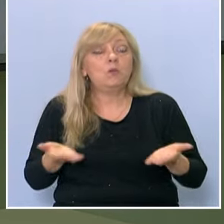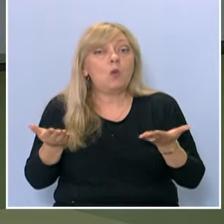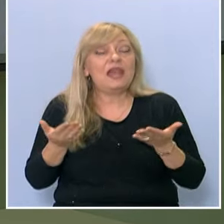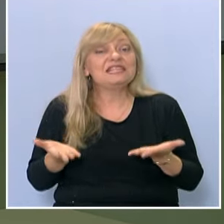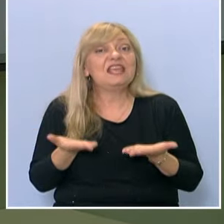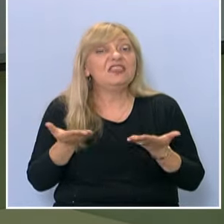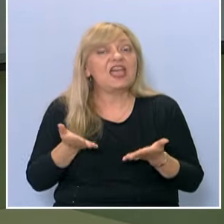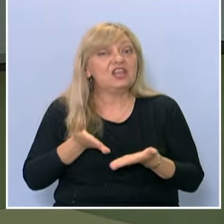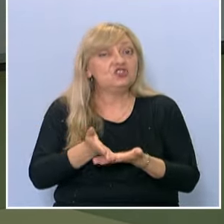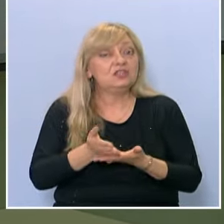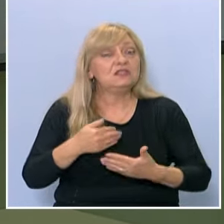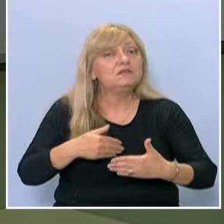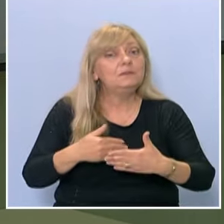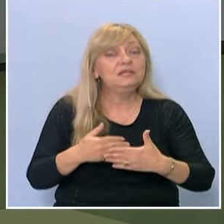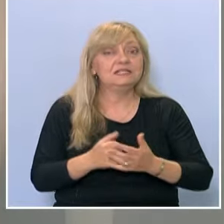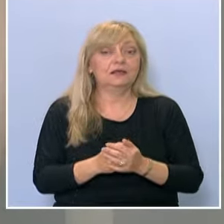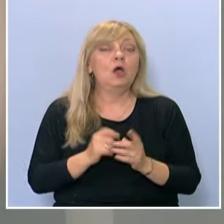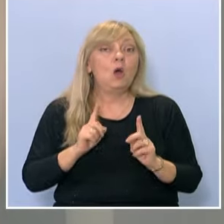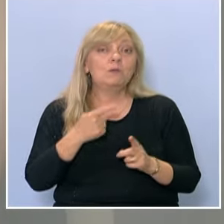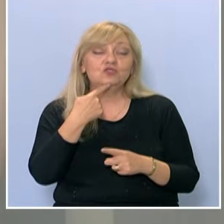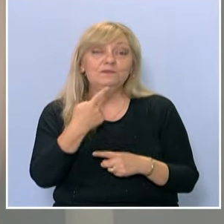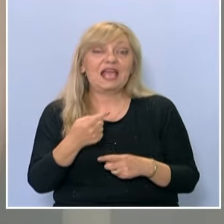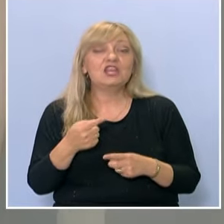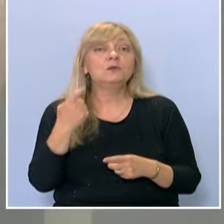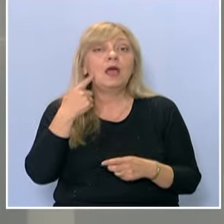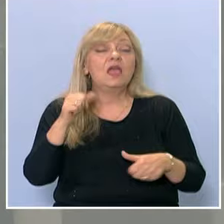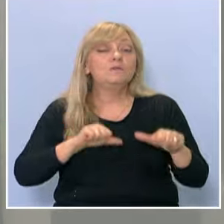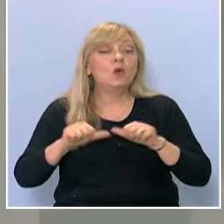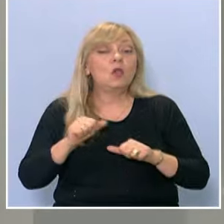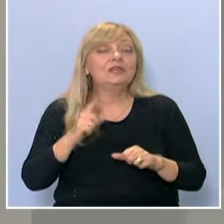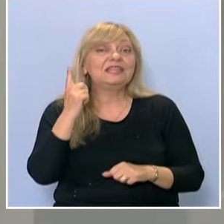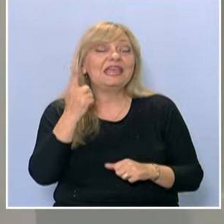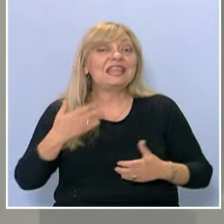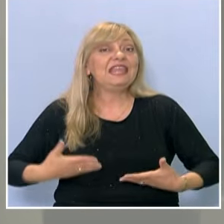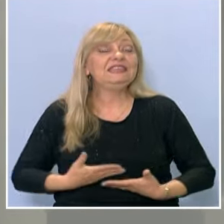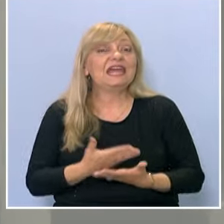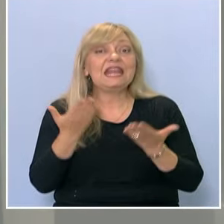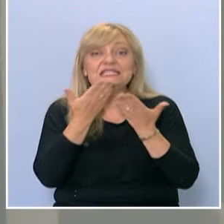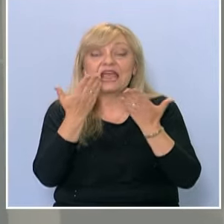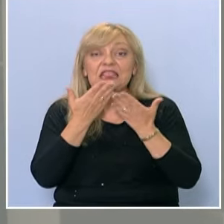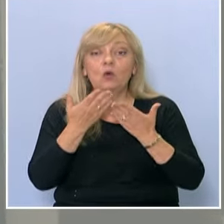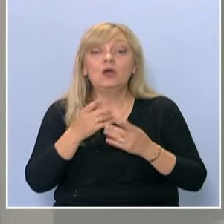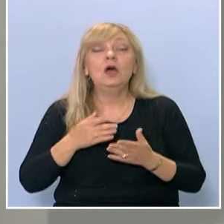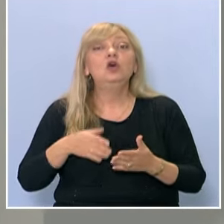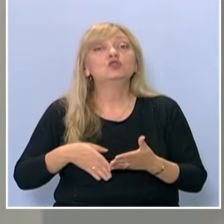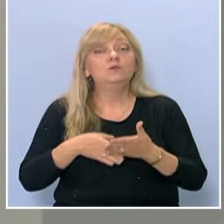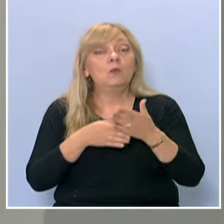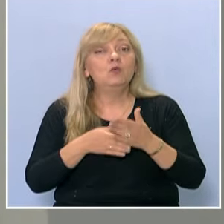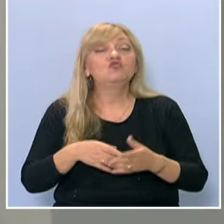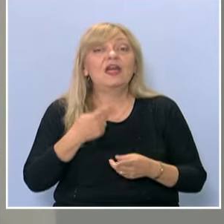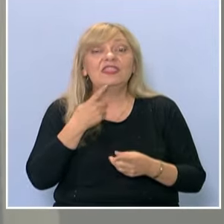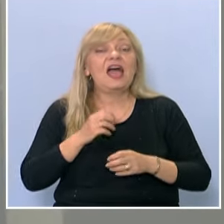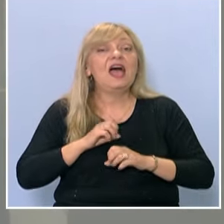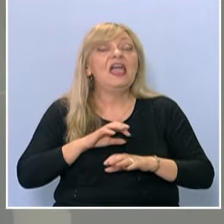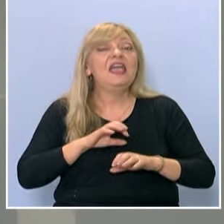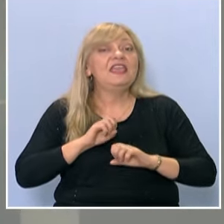начин. Можем да кажем, че биологията всъщност е една интересна наука, която чрез помощта на информатиката може да се визуализира